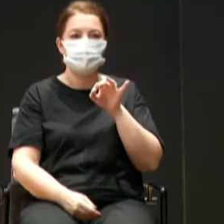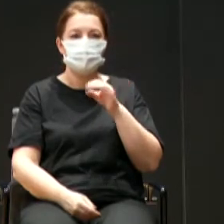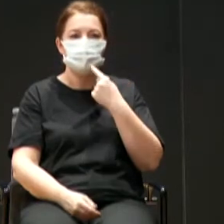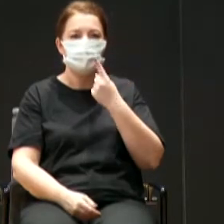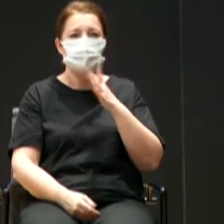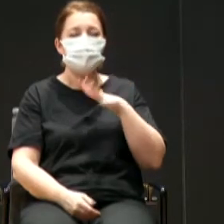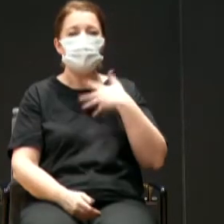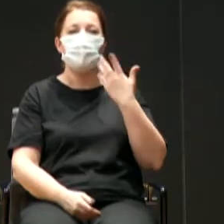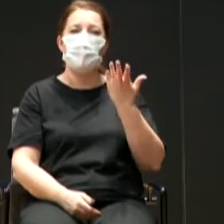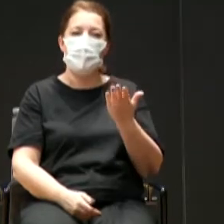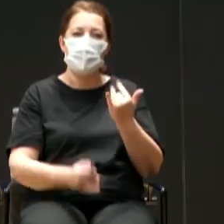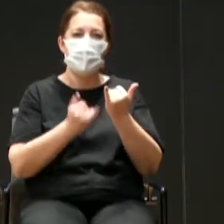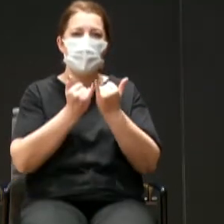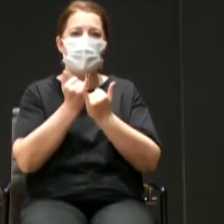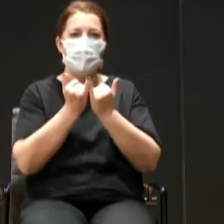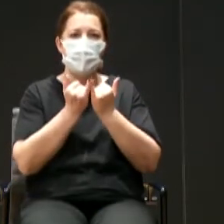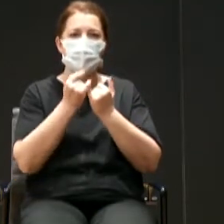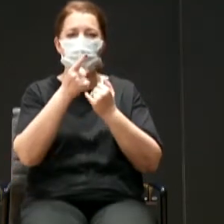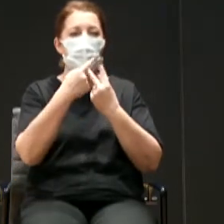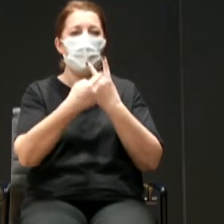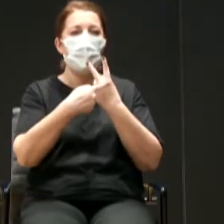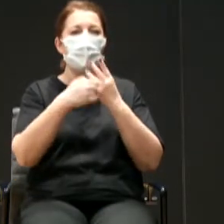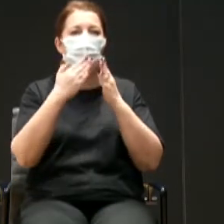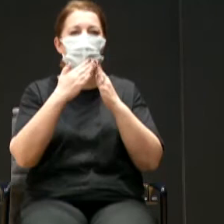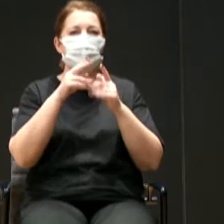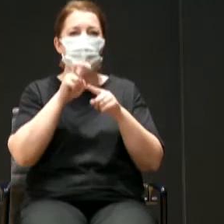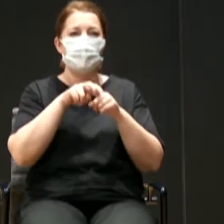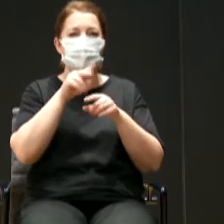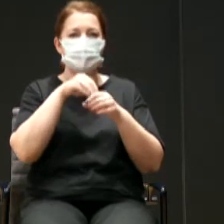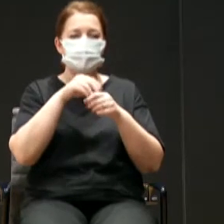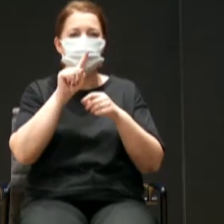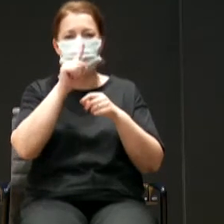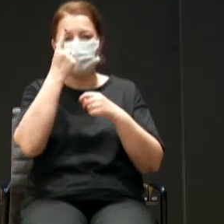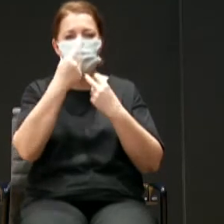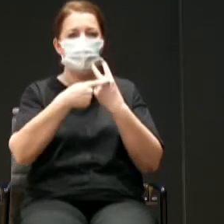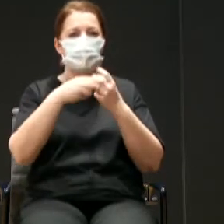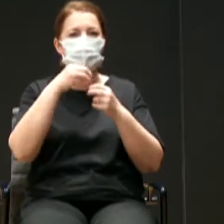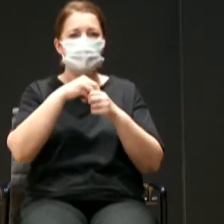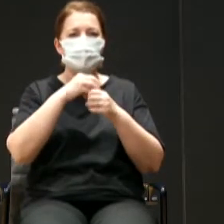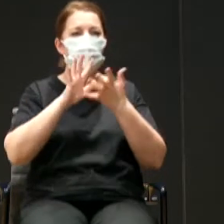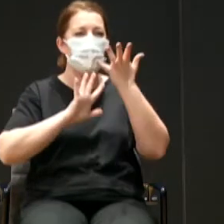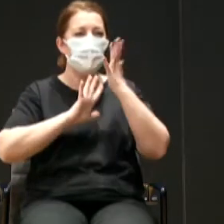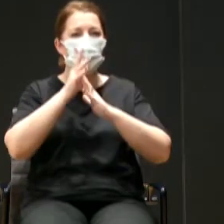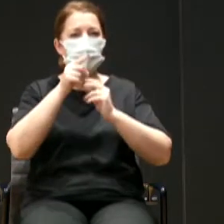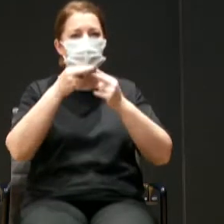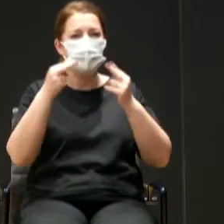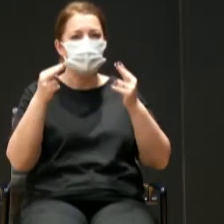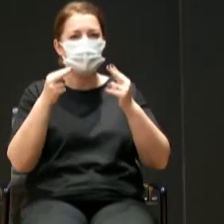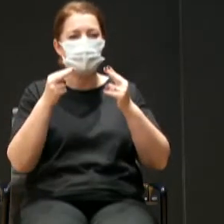söylemek istemiyorum ama kardeşimiz Yakuplu'da oturduğu için bakın sadece Yakuplu için kent ormanı hikayesini